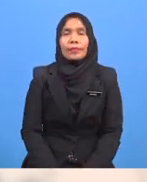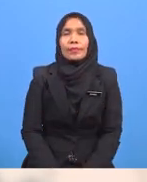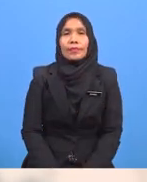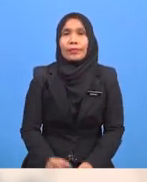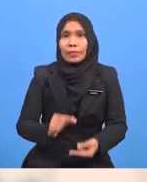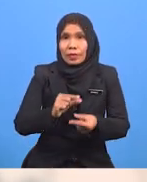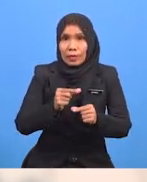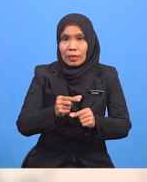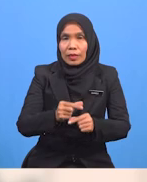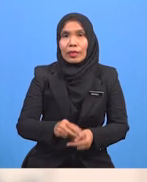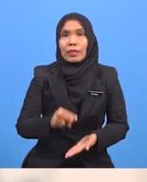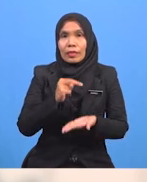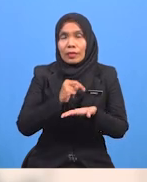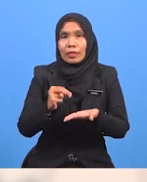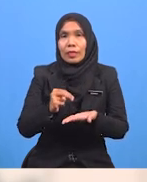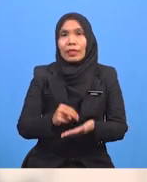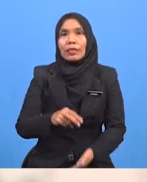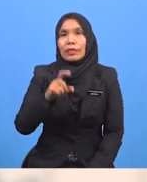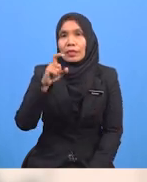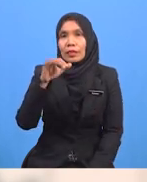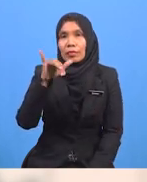gantikan nilai luas